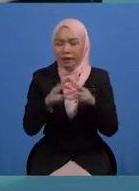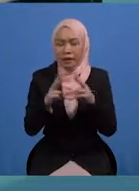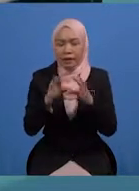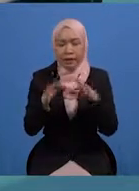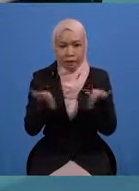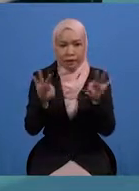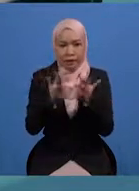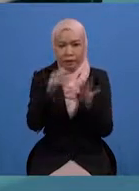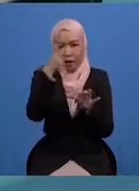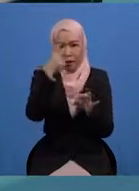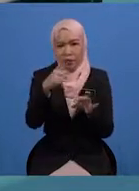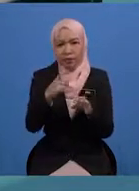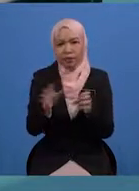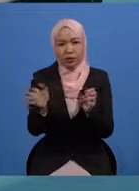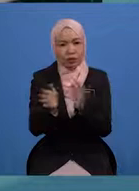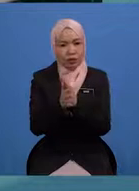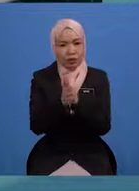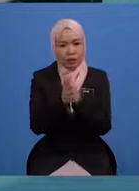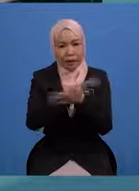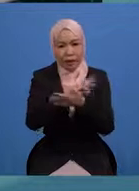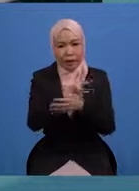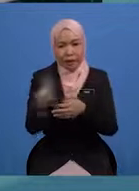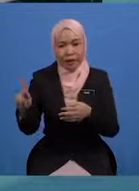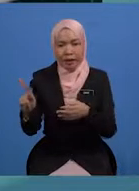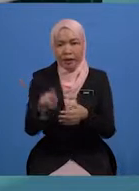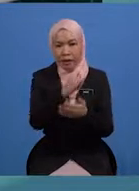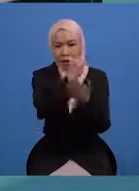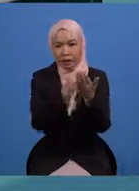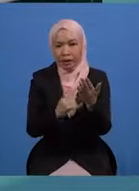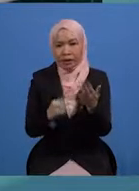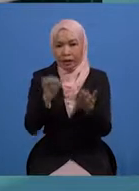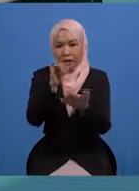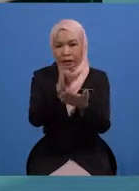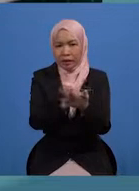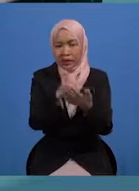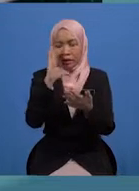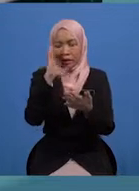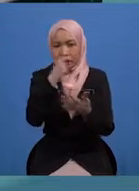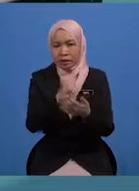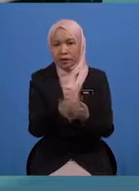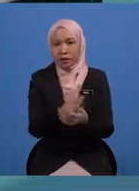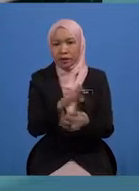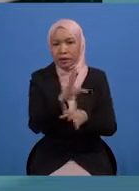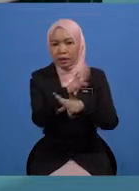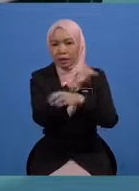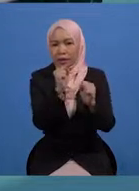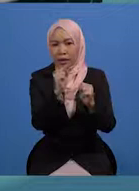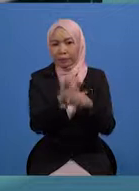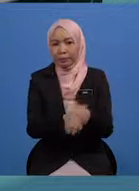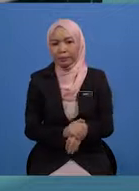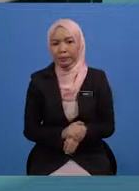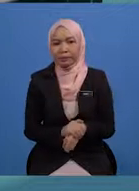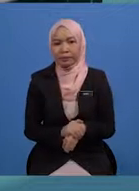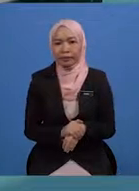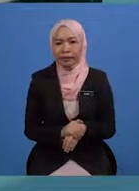sempurna. Kita boleh membuat tambahan jalinan dan menggelapkan pada bahagian-bahagian yang